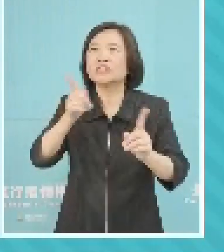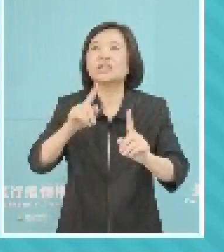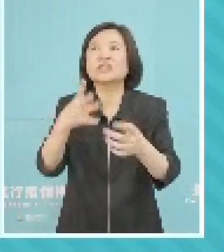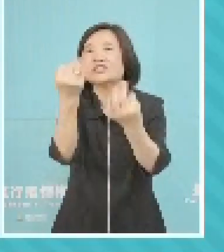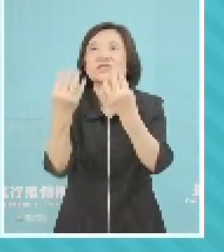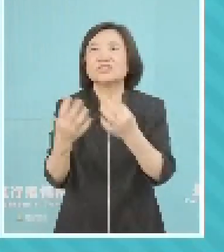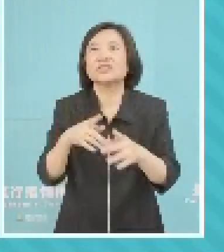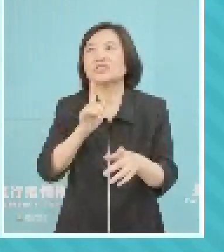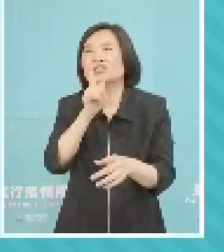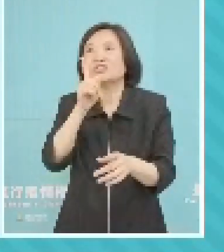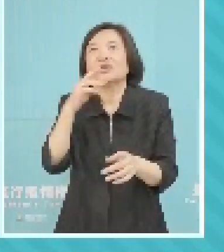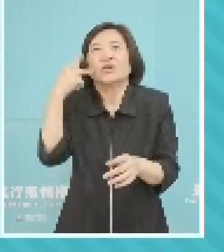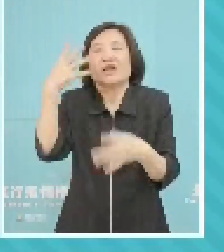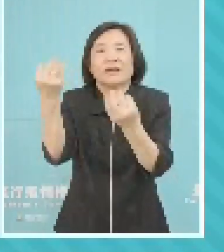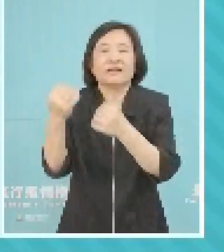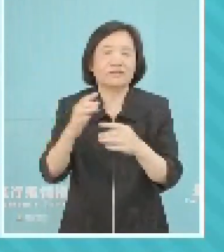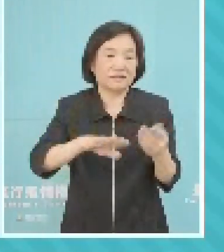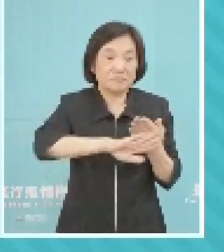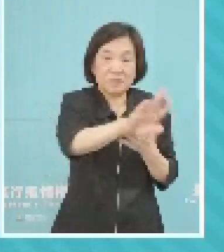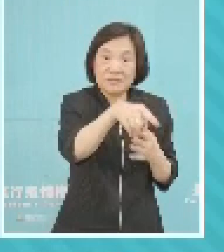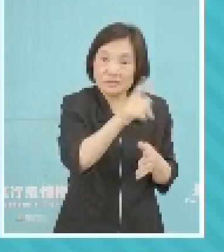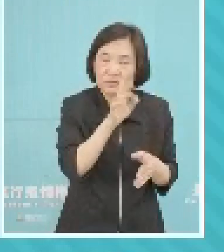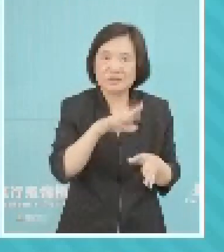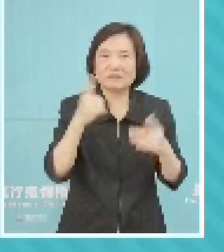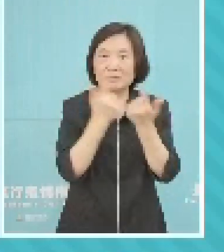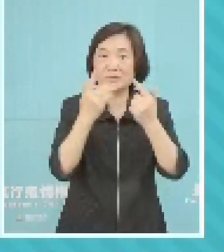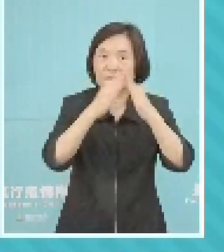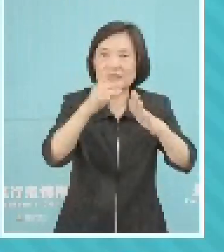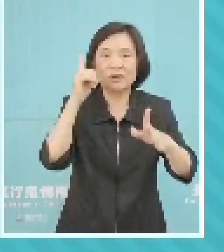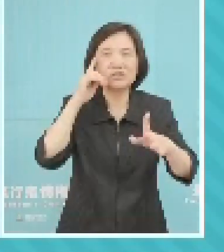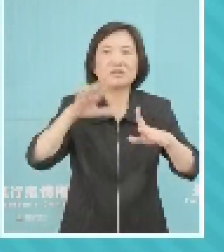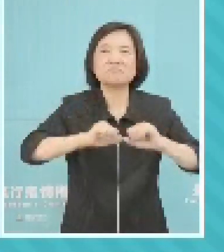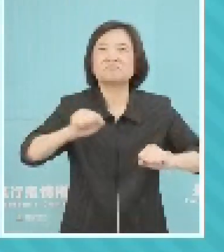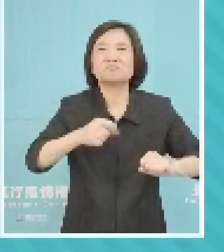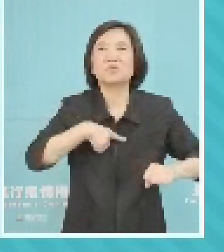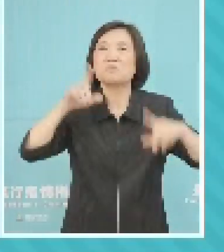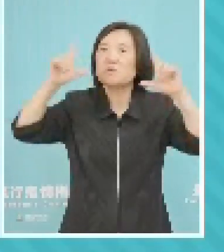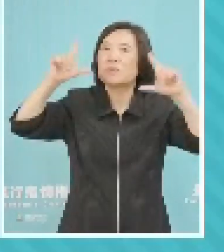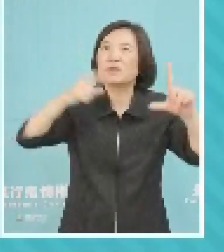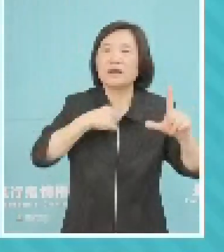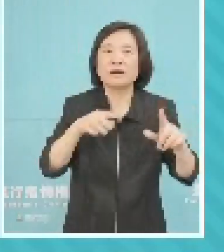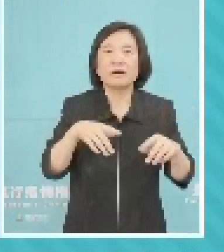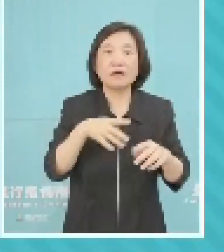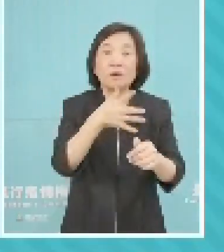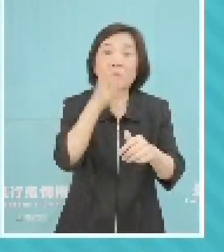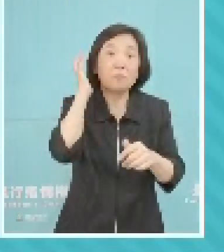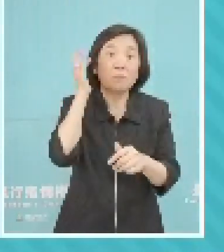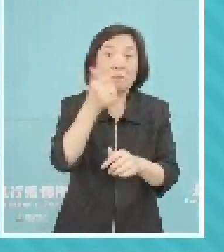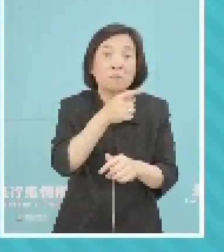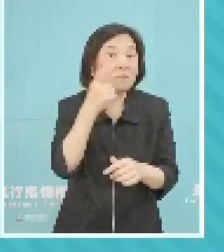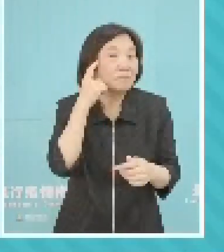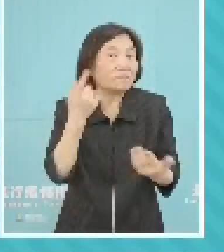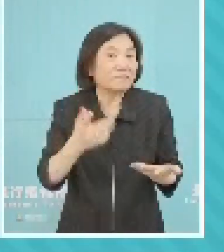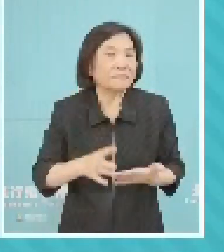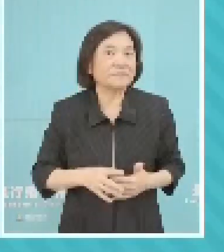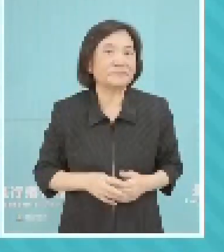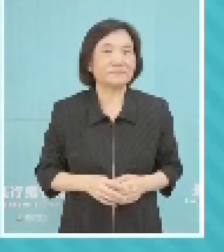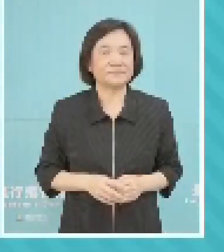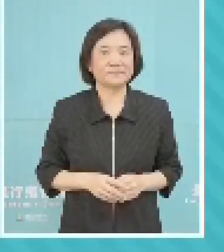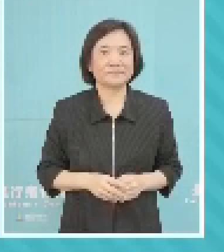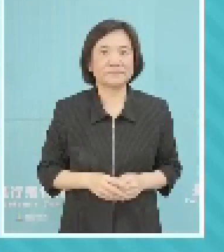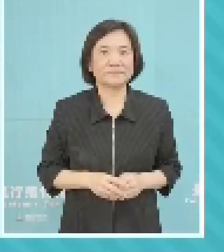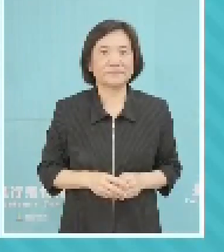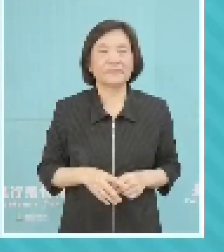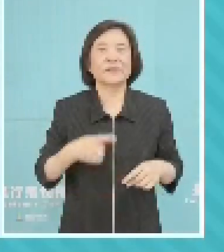冰的数据。但也有另一种声音认为台北市在抢话语权，请问市长怎么看？ 我们只是透